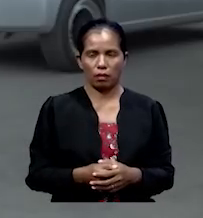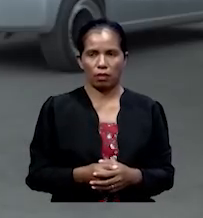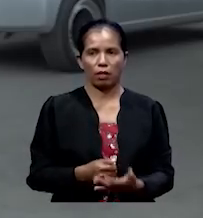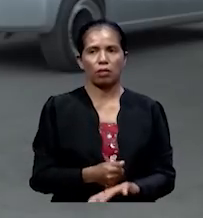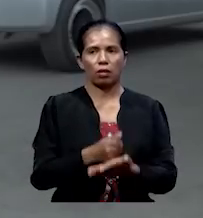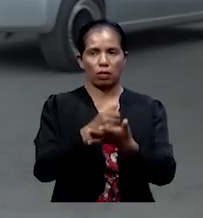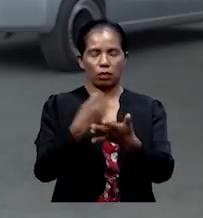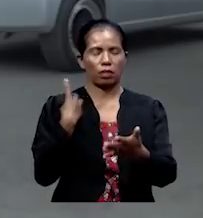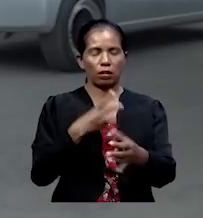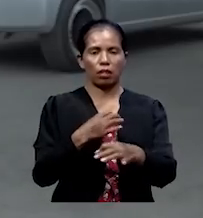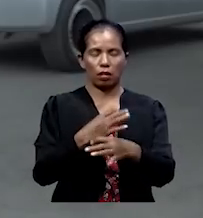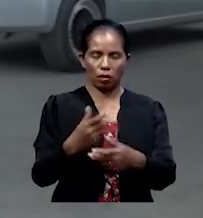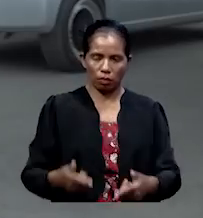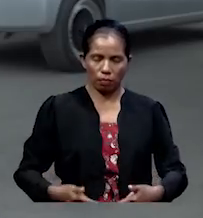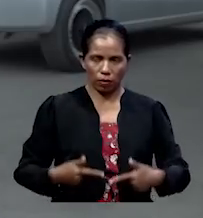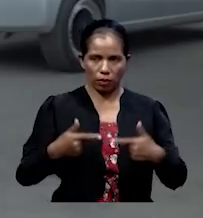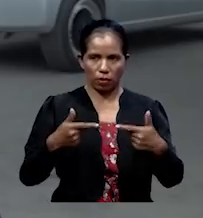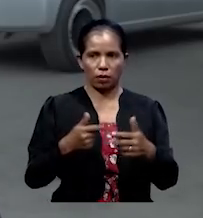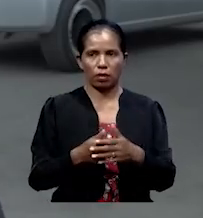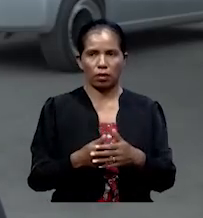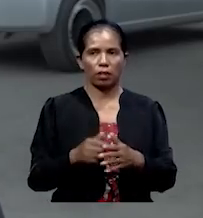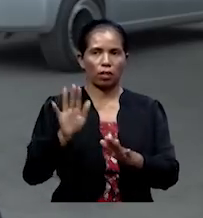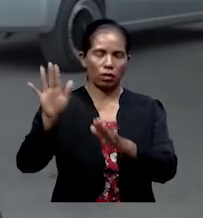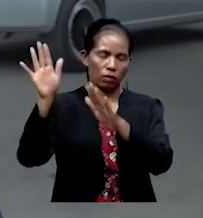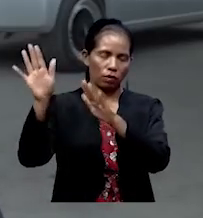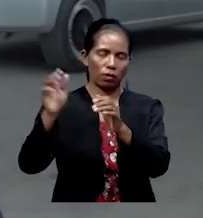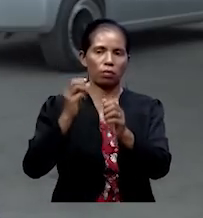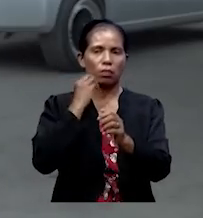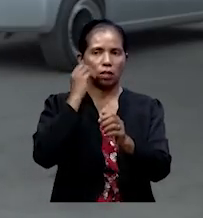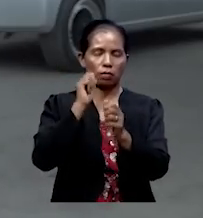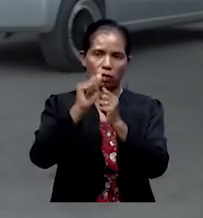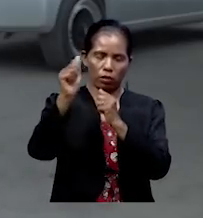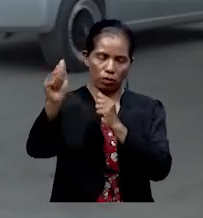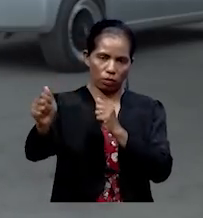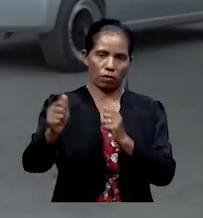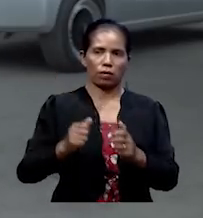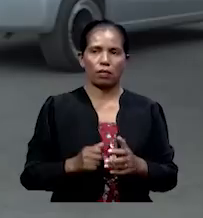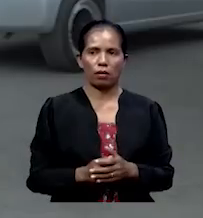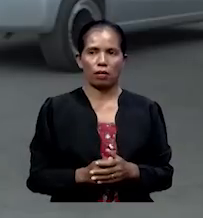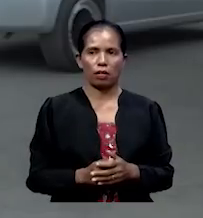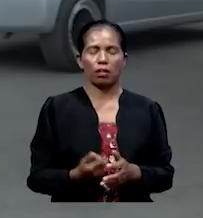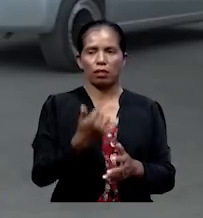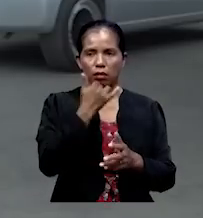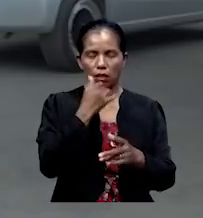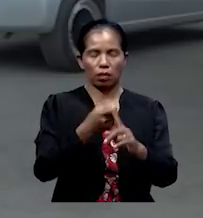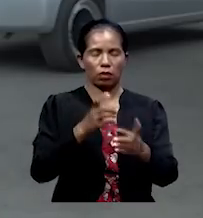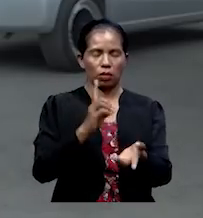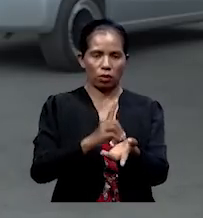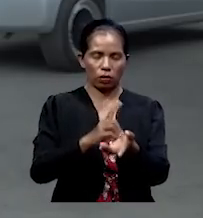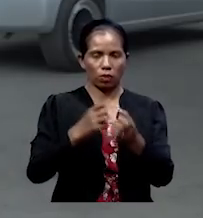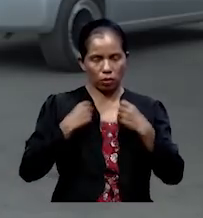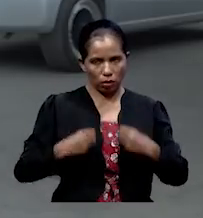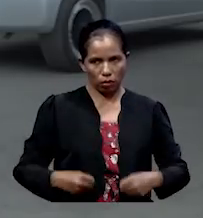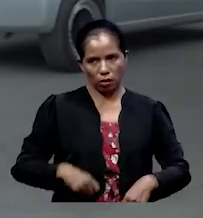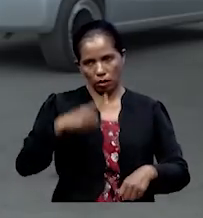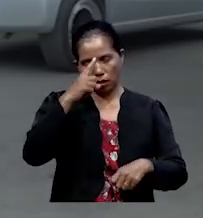Auto adia tene moris rasik. Kecuali hasil ya tefoho sentru Saudi dok ane salah usi be pesual Saudi. Tambah ni